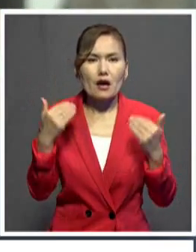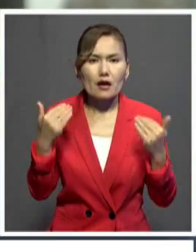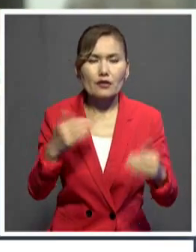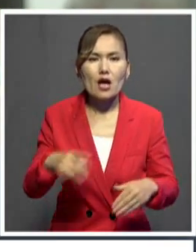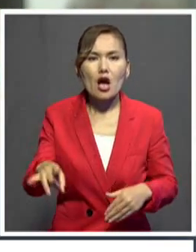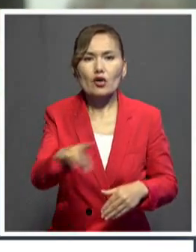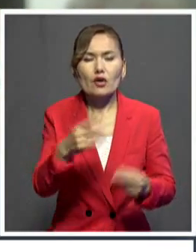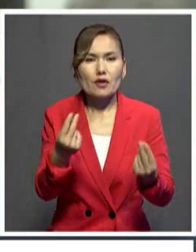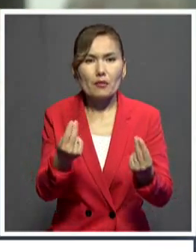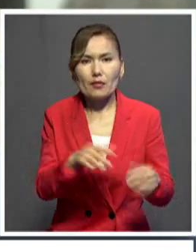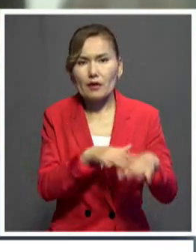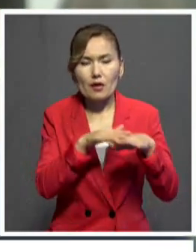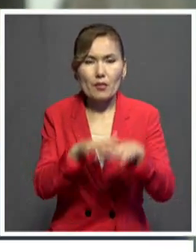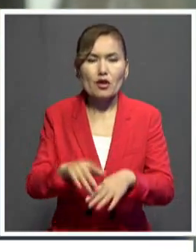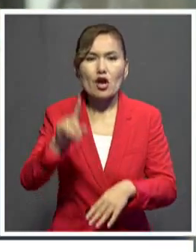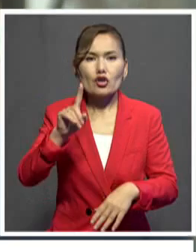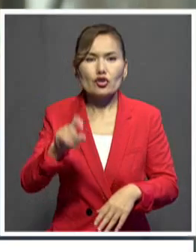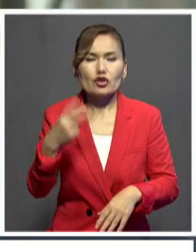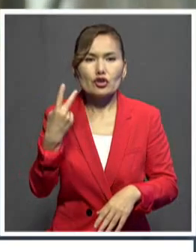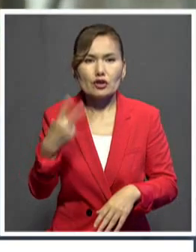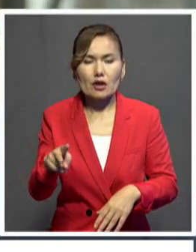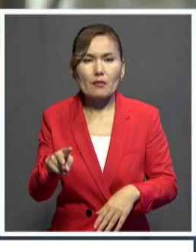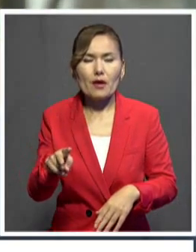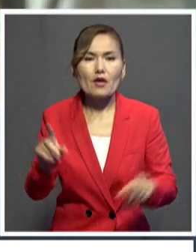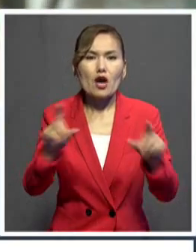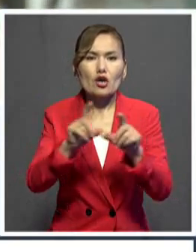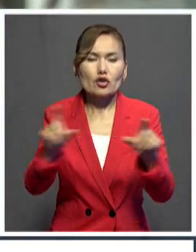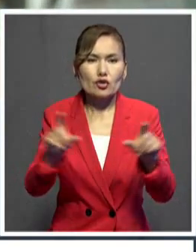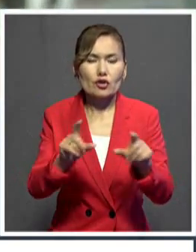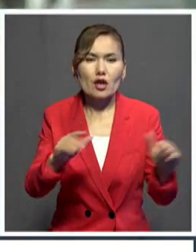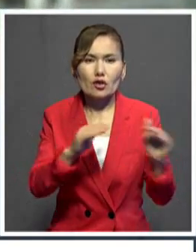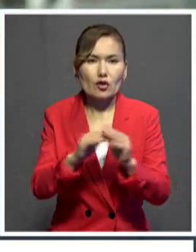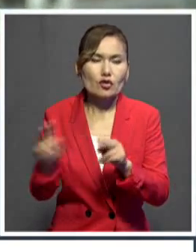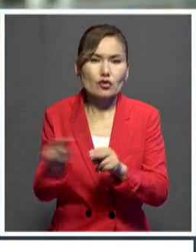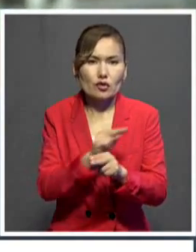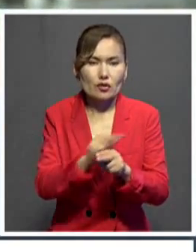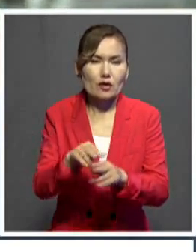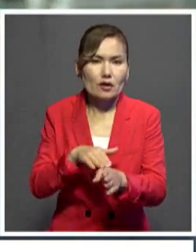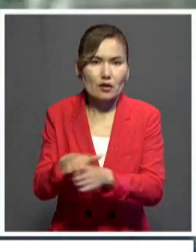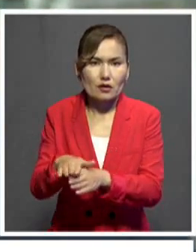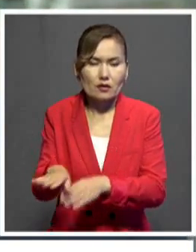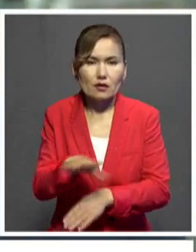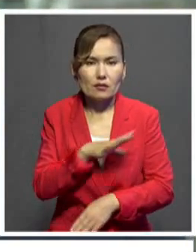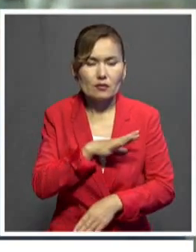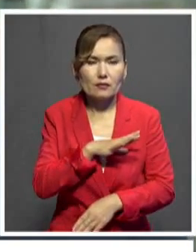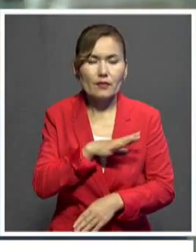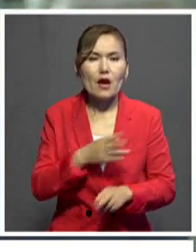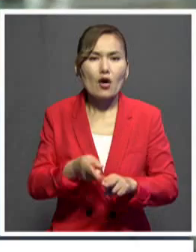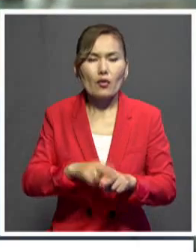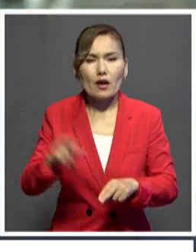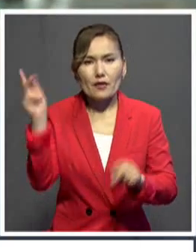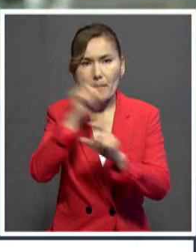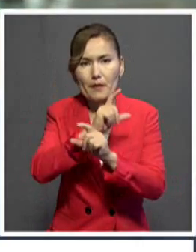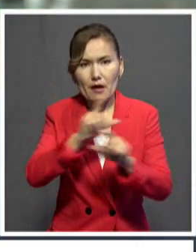республикалық бюджеттің қолдауымен 120 нысан күрделі жөндеуден өтейін деп жатыр. Мына